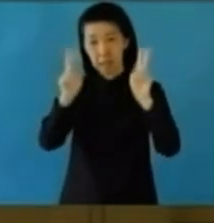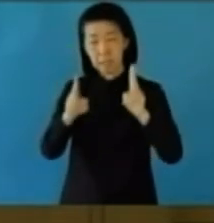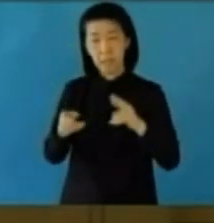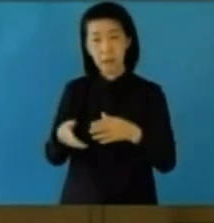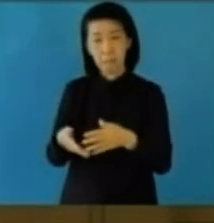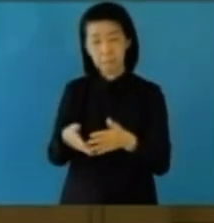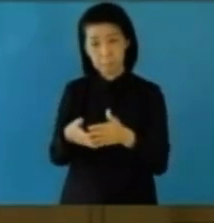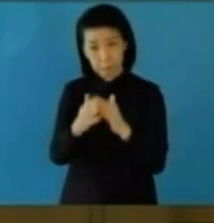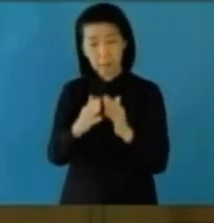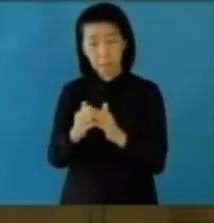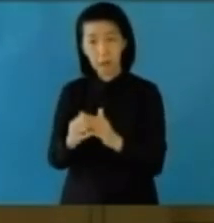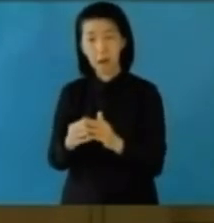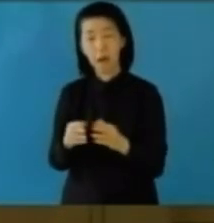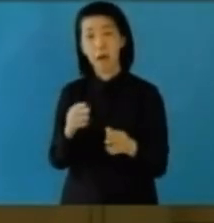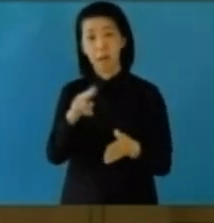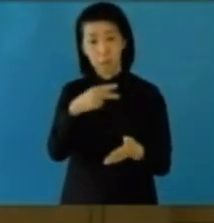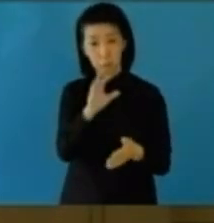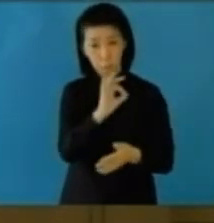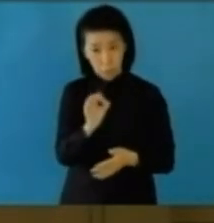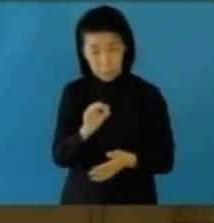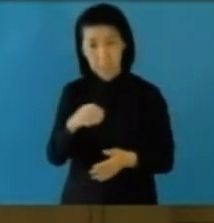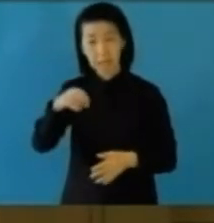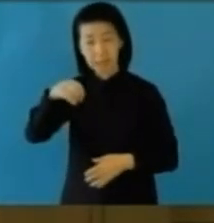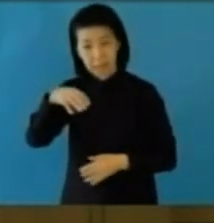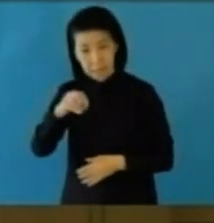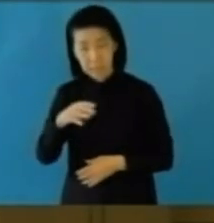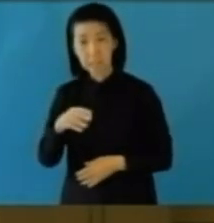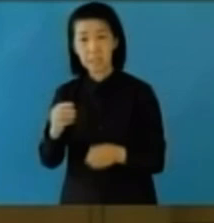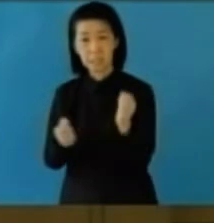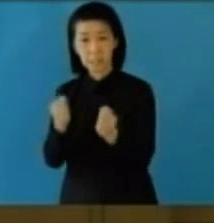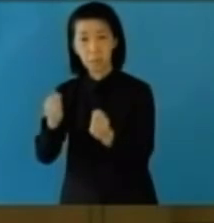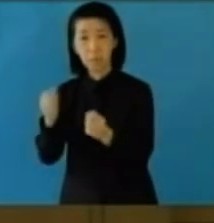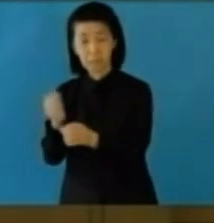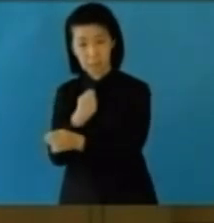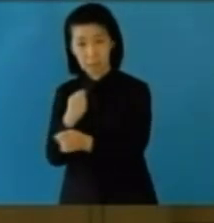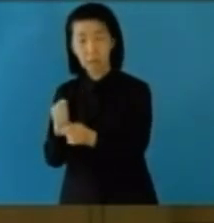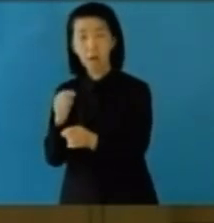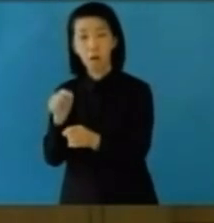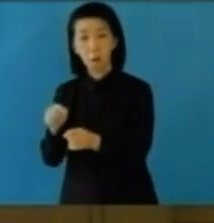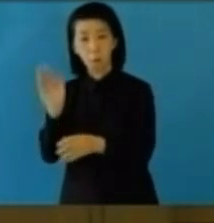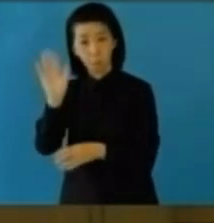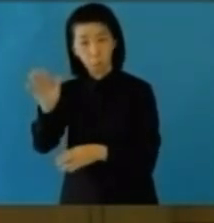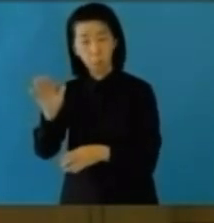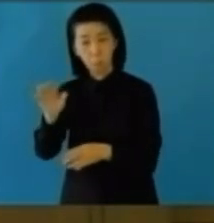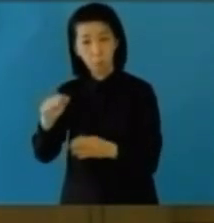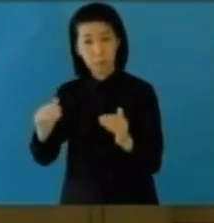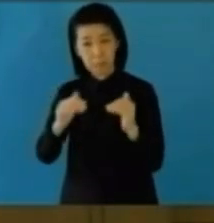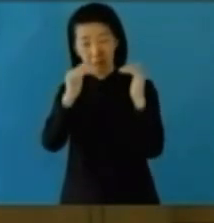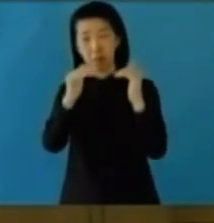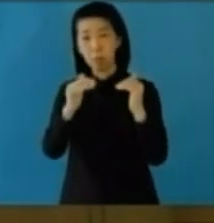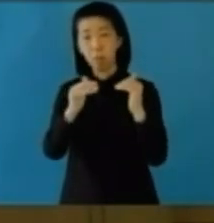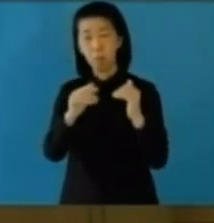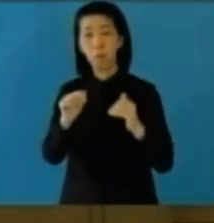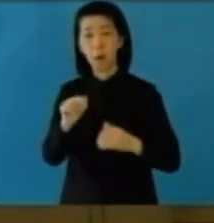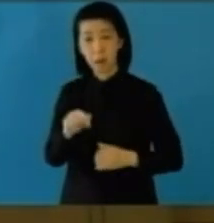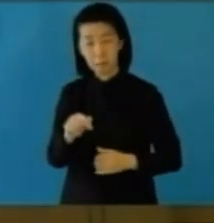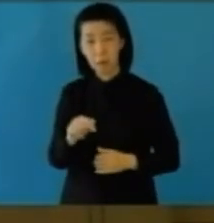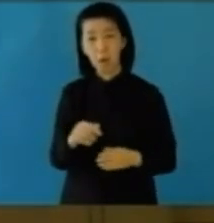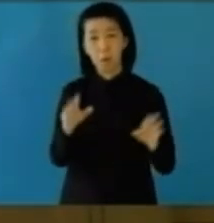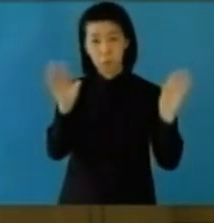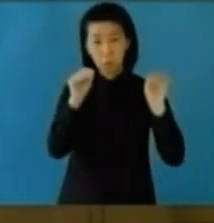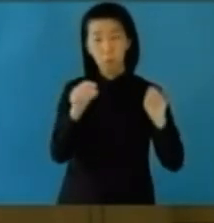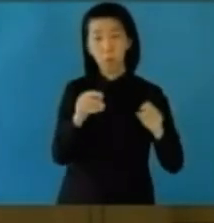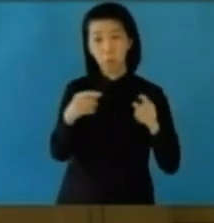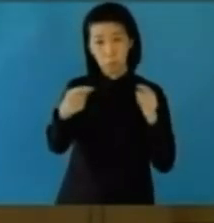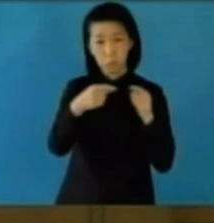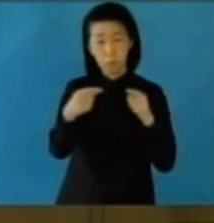品、電子、自動車関連産業に加え、今後の成長が見込まれる情報通信、ロボット関連産業などを